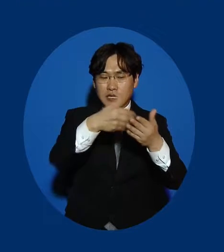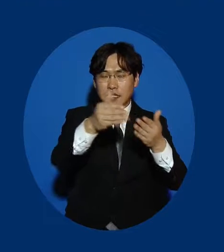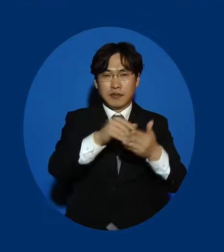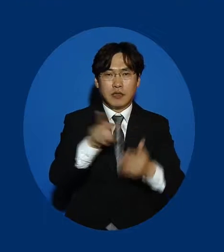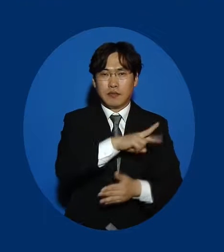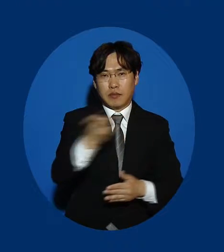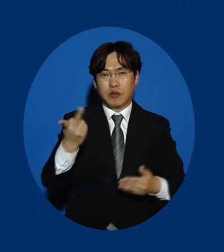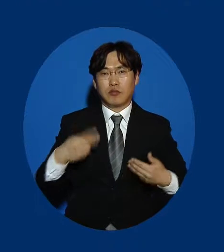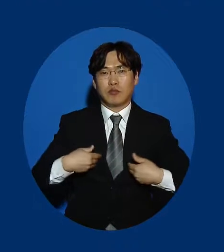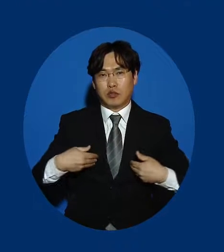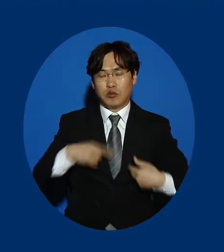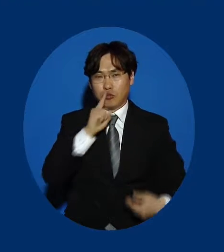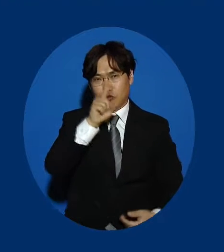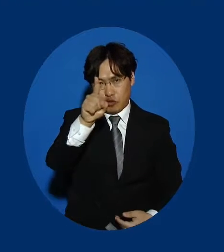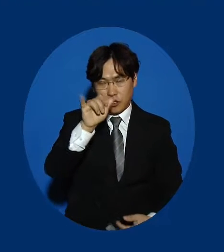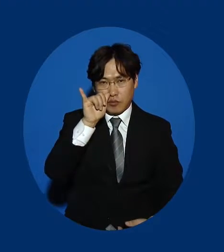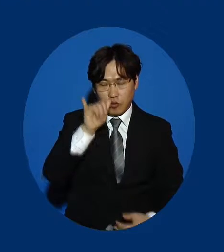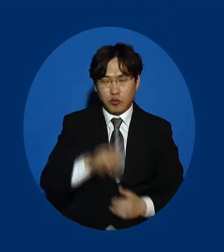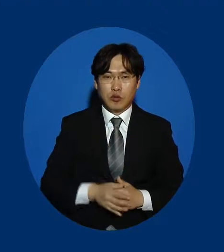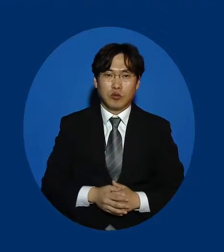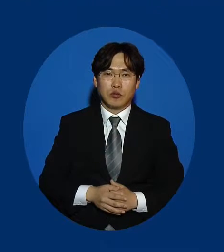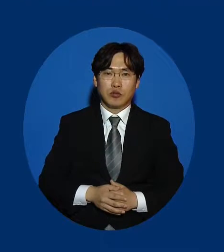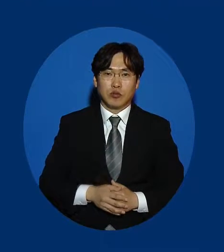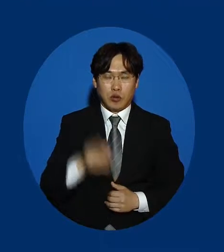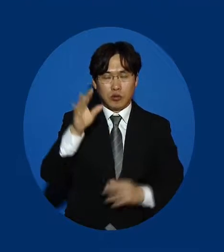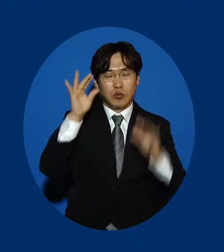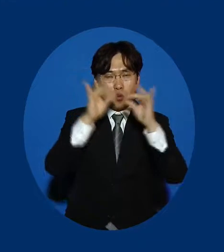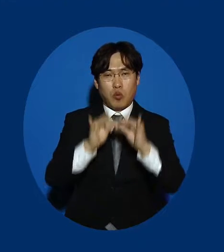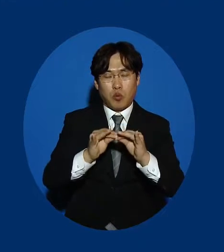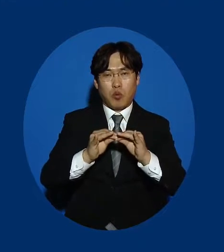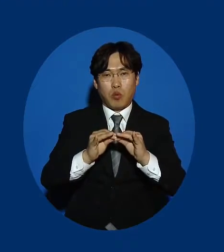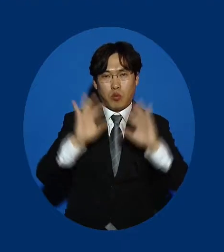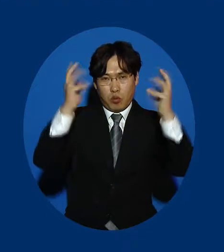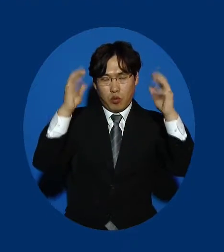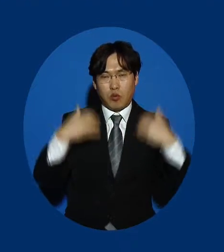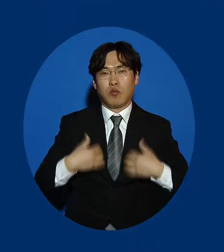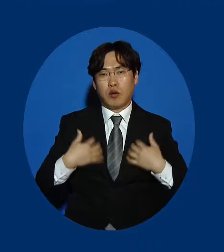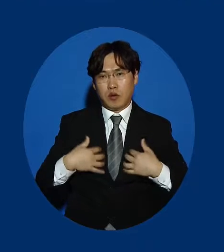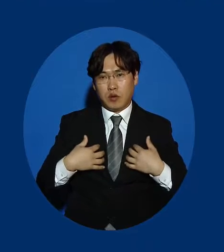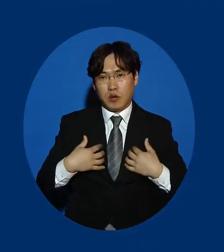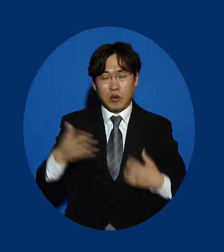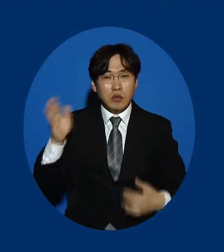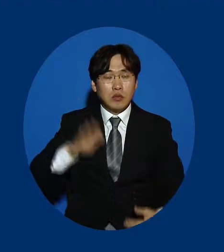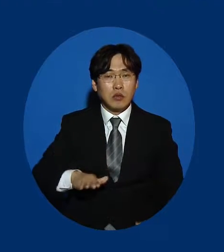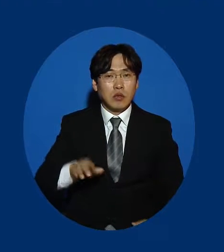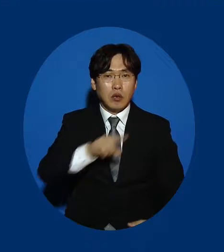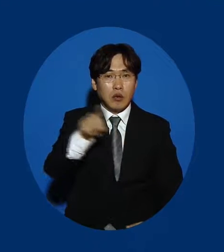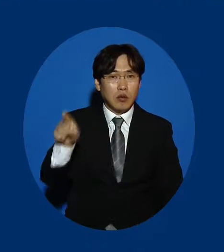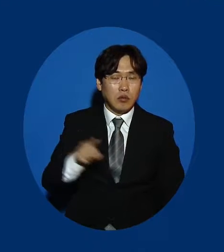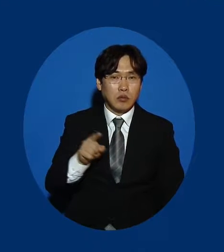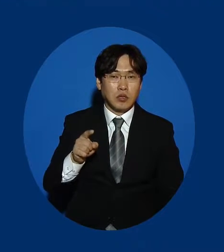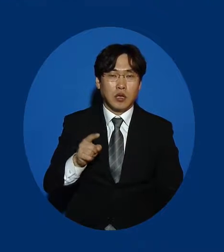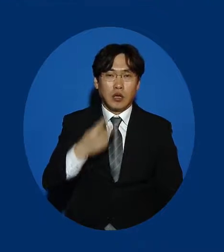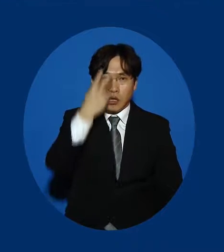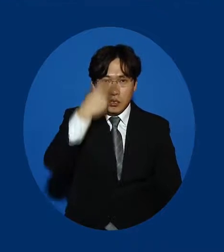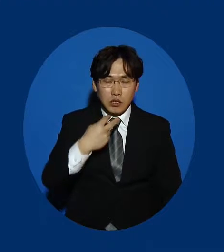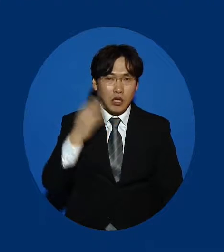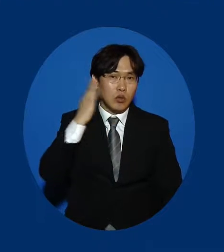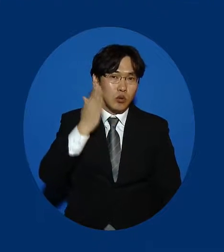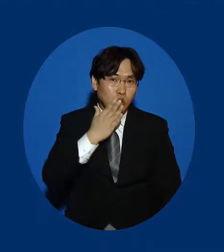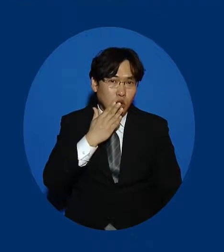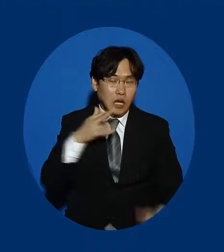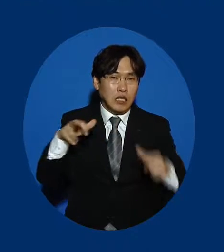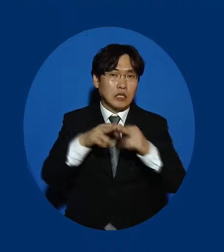바뀌어야 된다라고 주장하고 있고 많은 호응을 얻고 있습니다. 자, 근데 감각장애인들의 마크는 어떨까요?